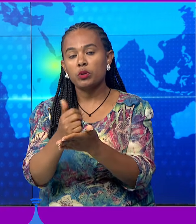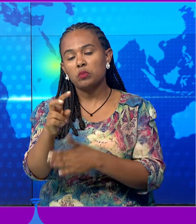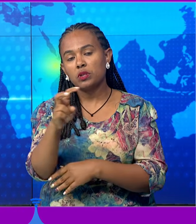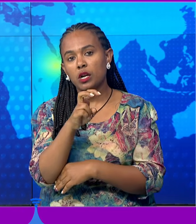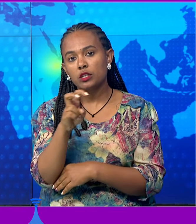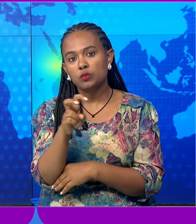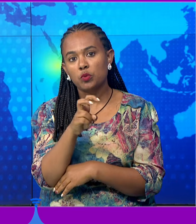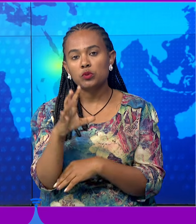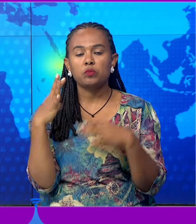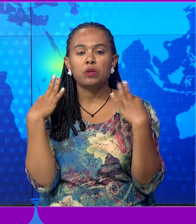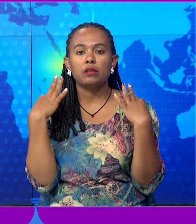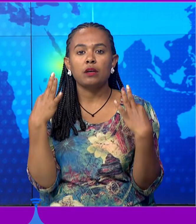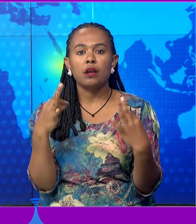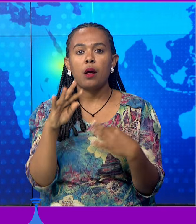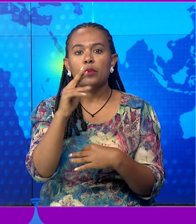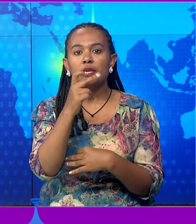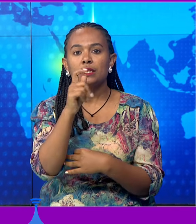በትራንስፖርት በጤና መድን